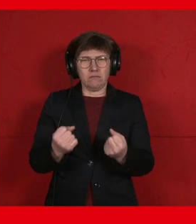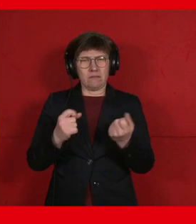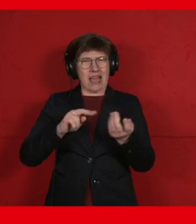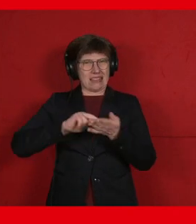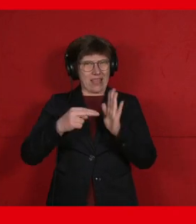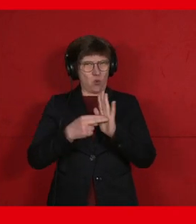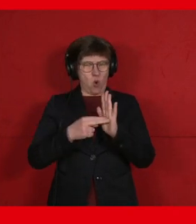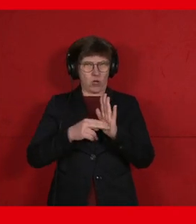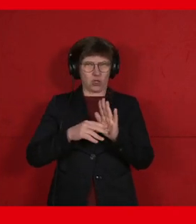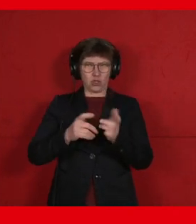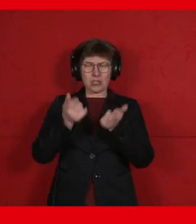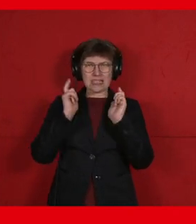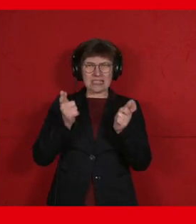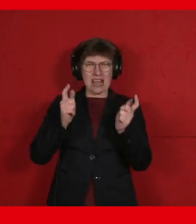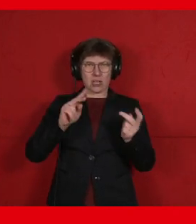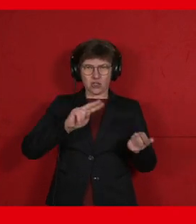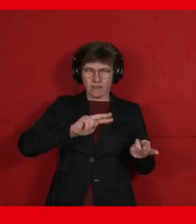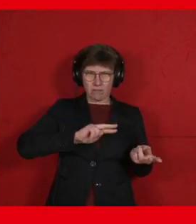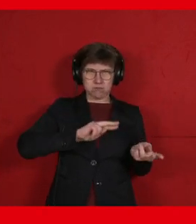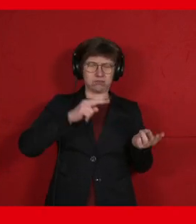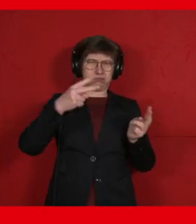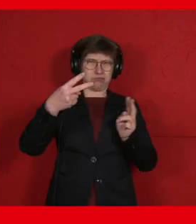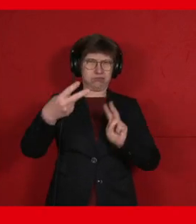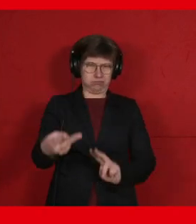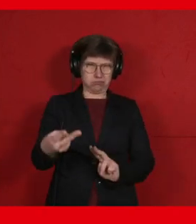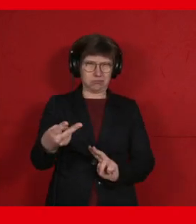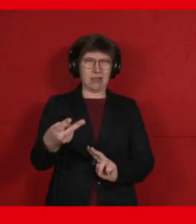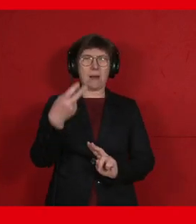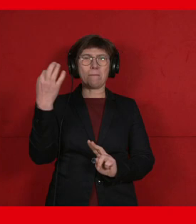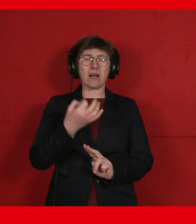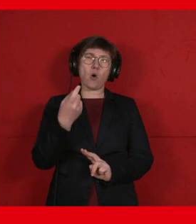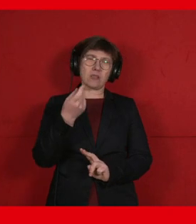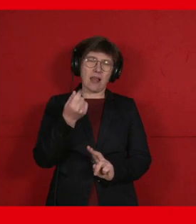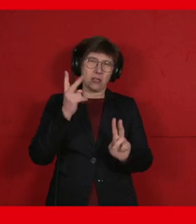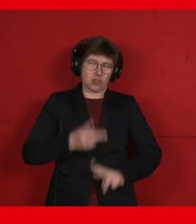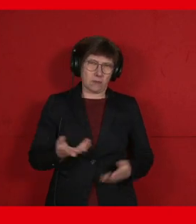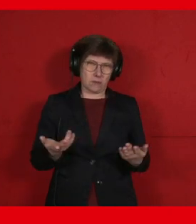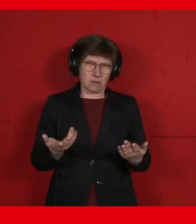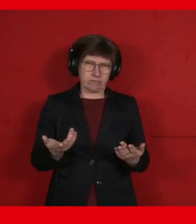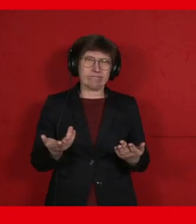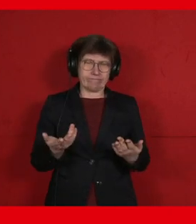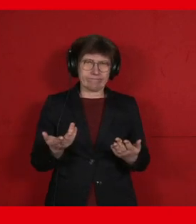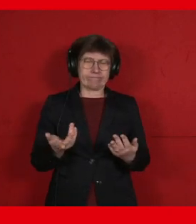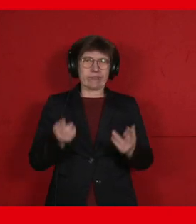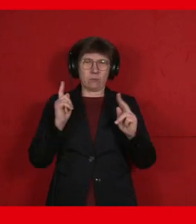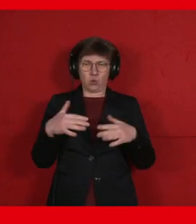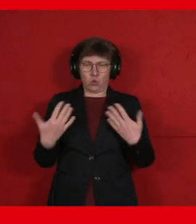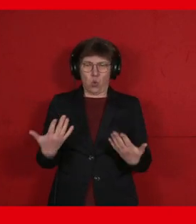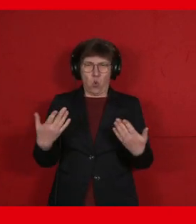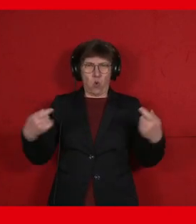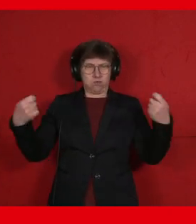bei dieser großen technologischen und gesellschaftlichen Umwälzung Geld brauchen. Also es wird definitiv so